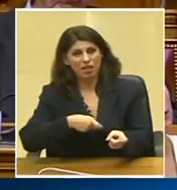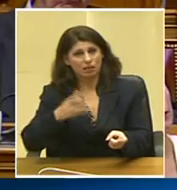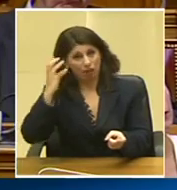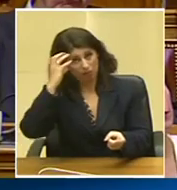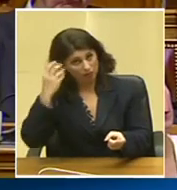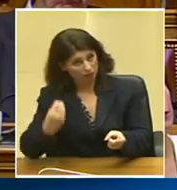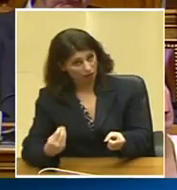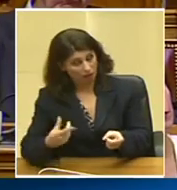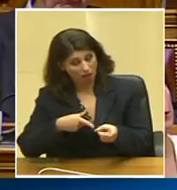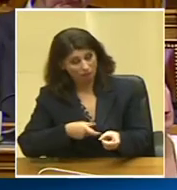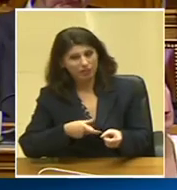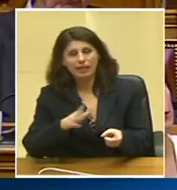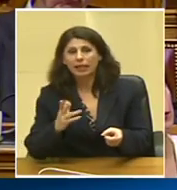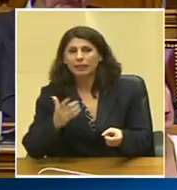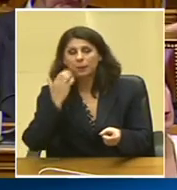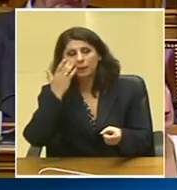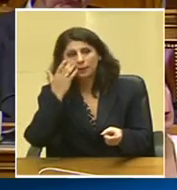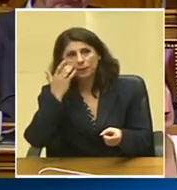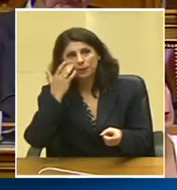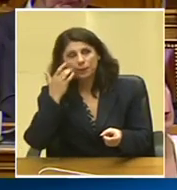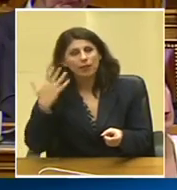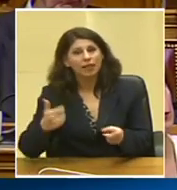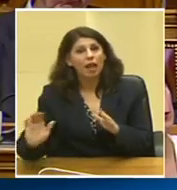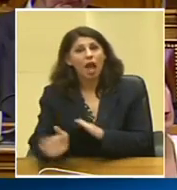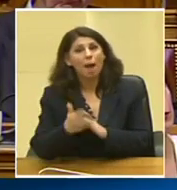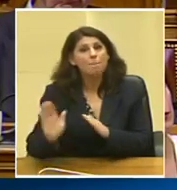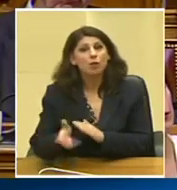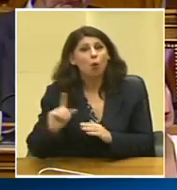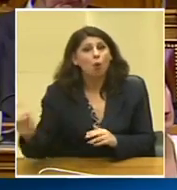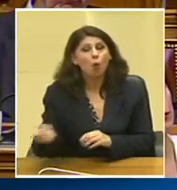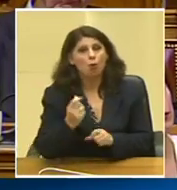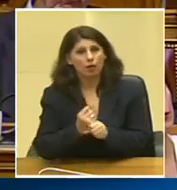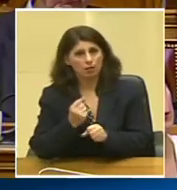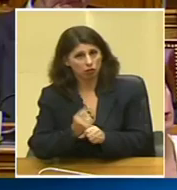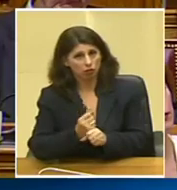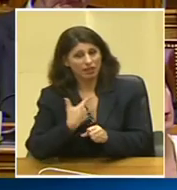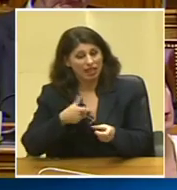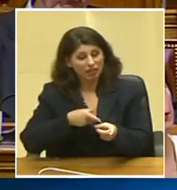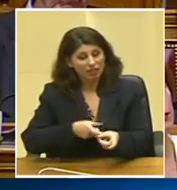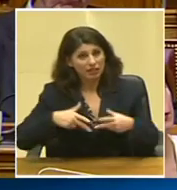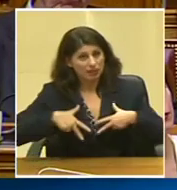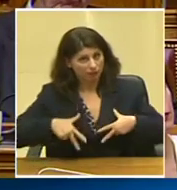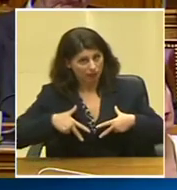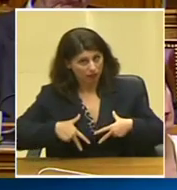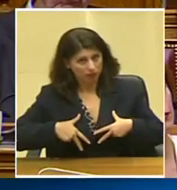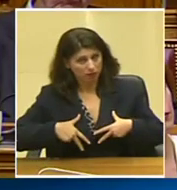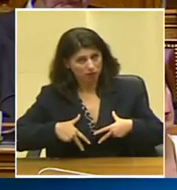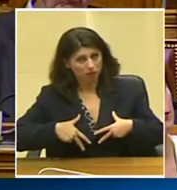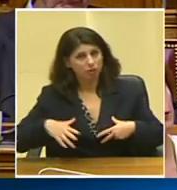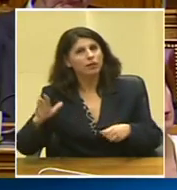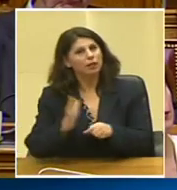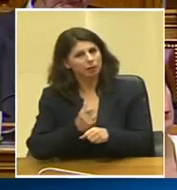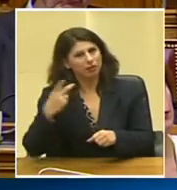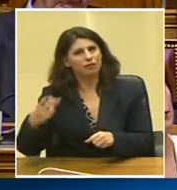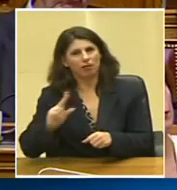θυμάστε καλά, διότι είχε απολύσει όλους τους εργαζόμενους και εκβίαζε την κυβέρνηση προκειμένου να πετύχει τα δικά